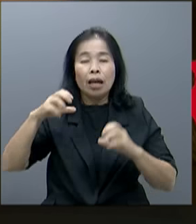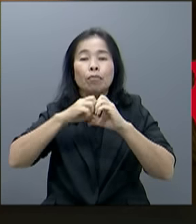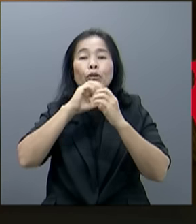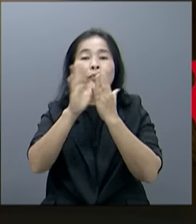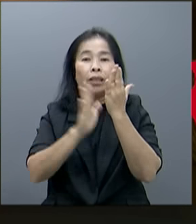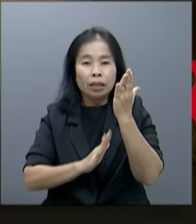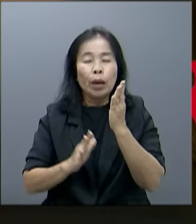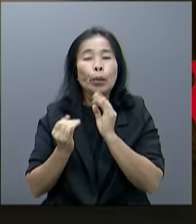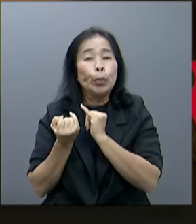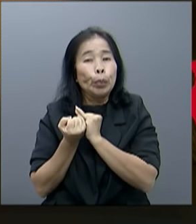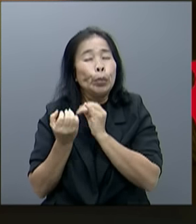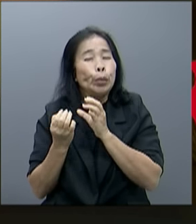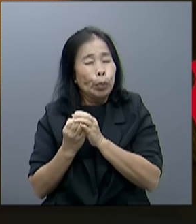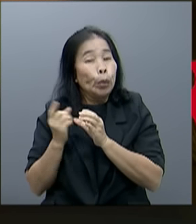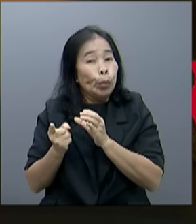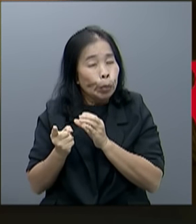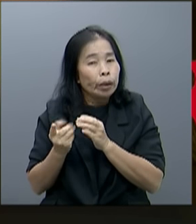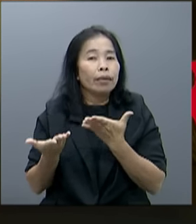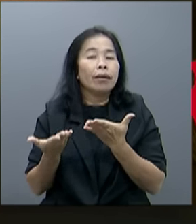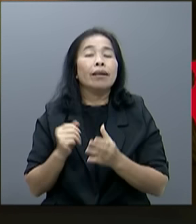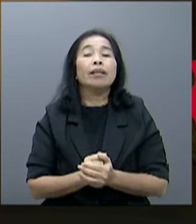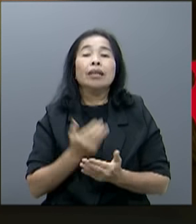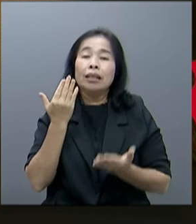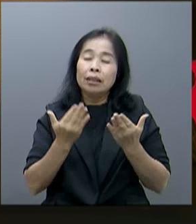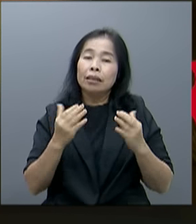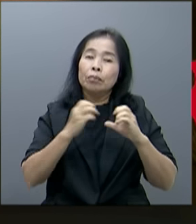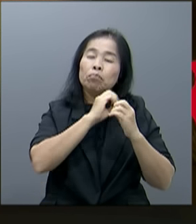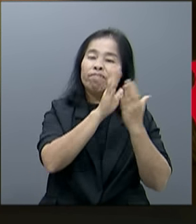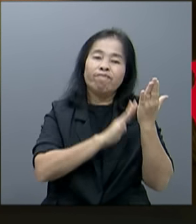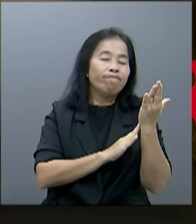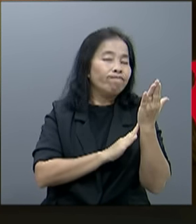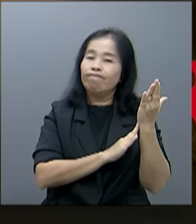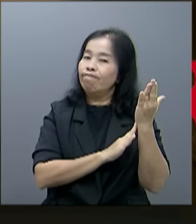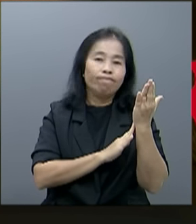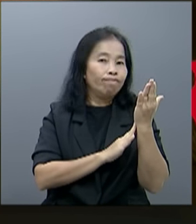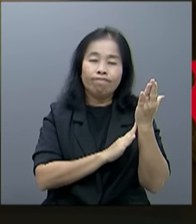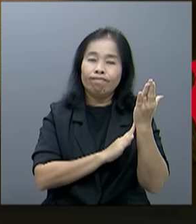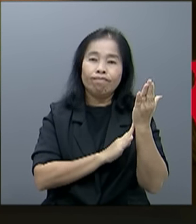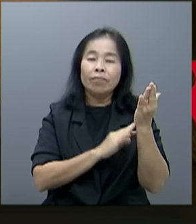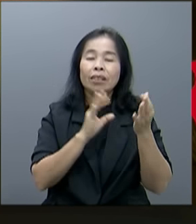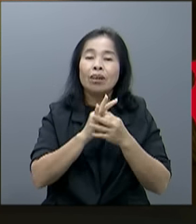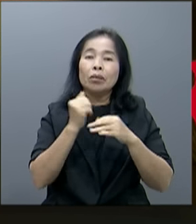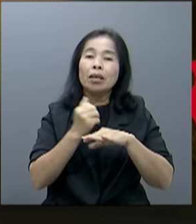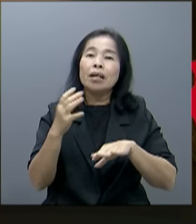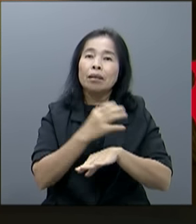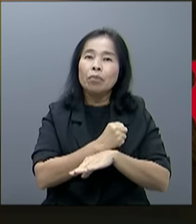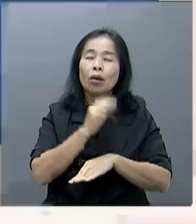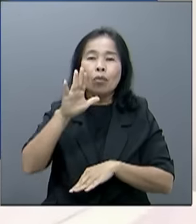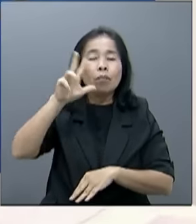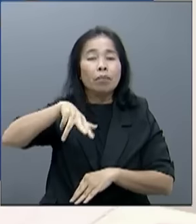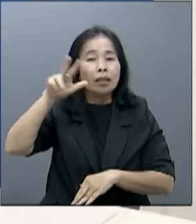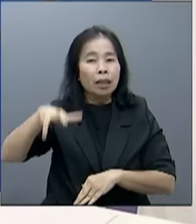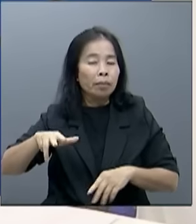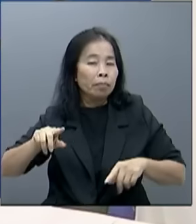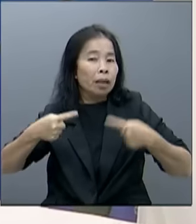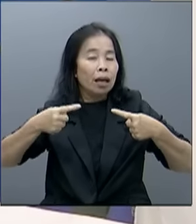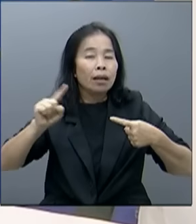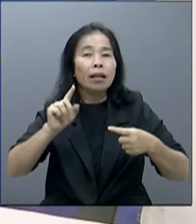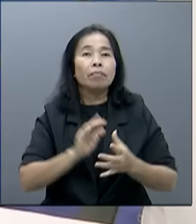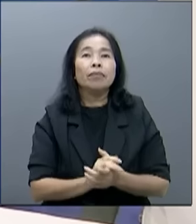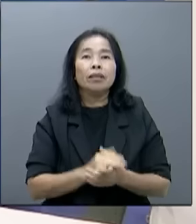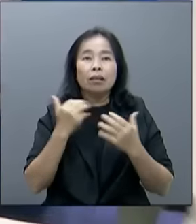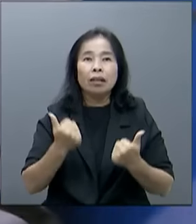มิตรภาพที่ดีกันหรือไม่หรือภูมิใจไทยจะลุกขึ้นมาห้ามหันทางการเมืองสำหรับเพื่อไทยไหมหลังเกิดเหตุดิจิต